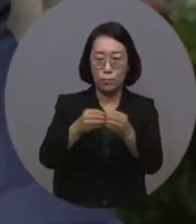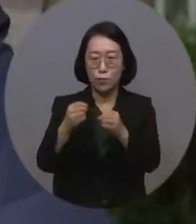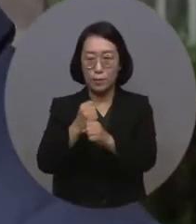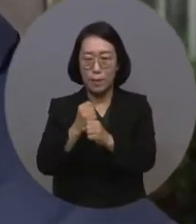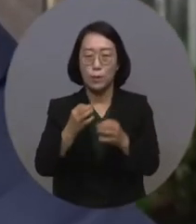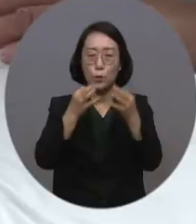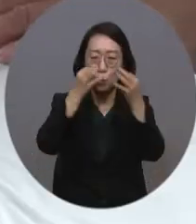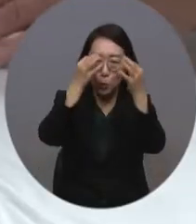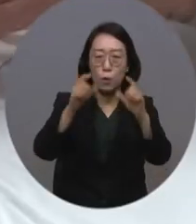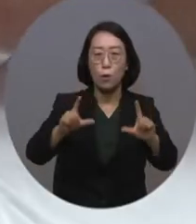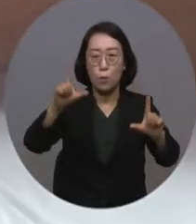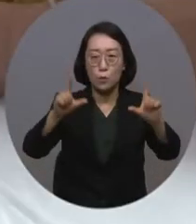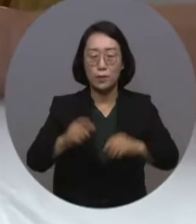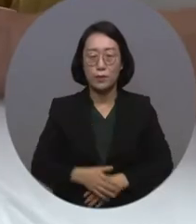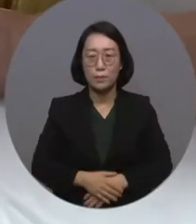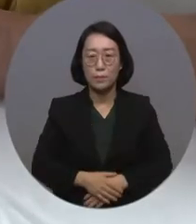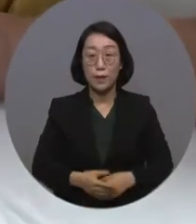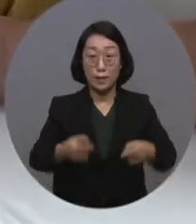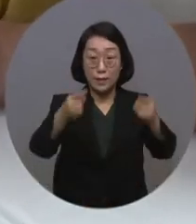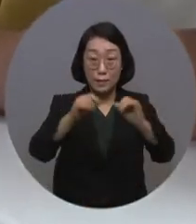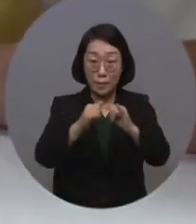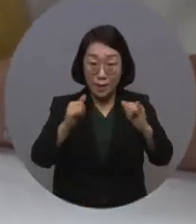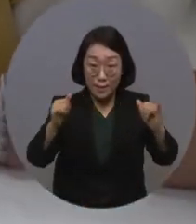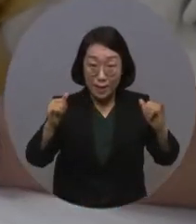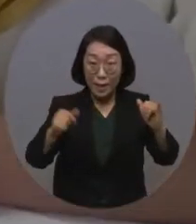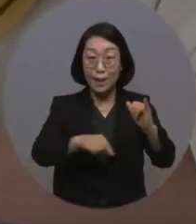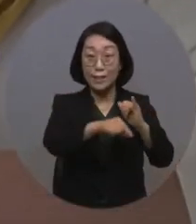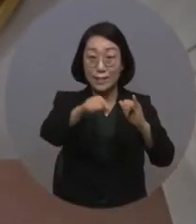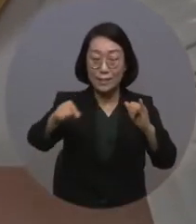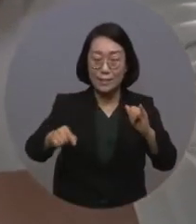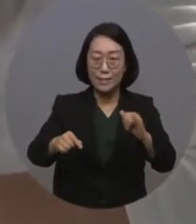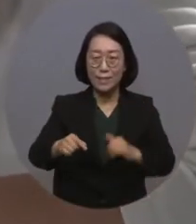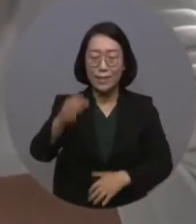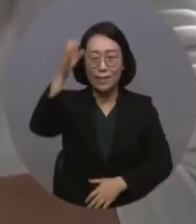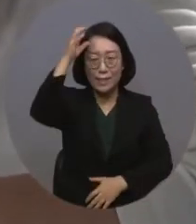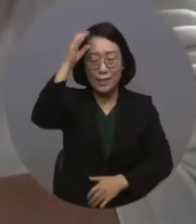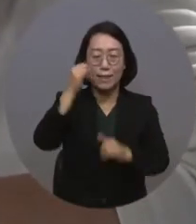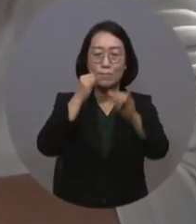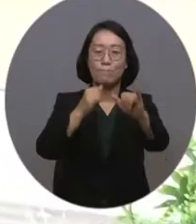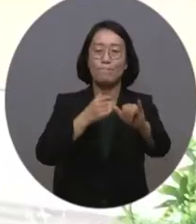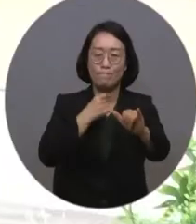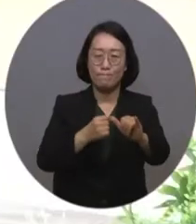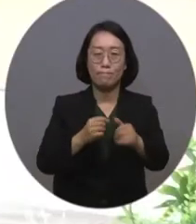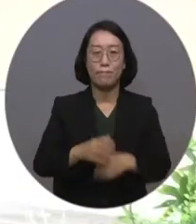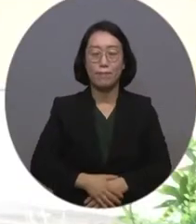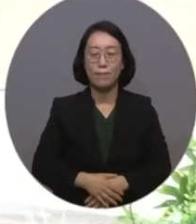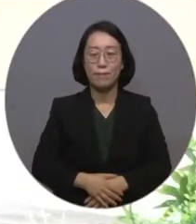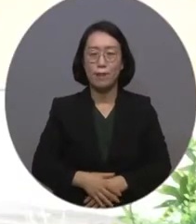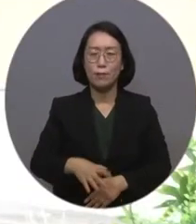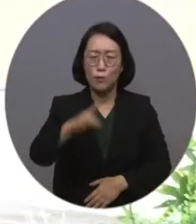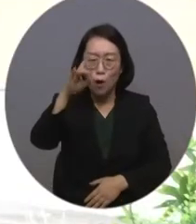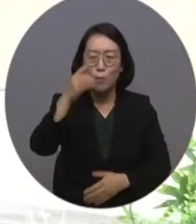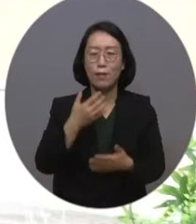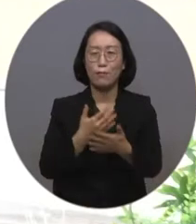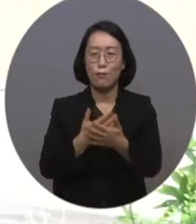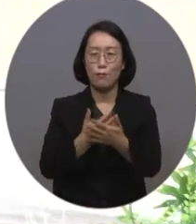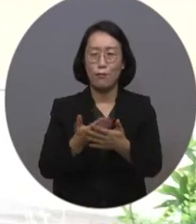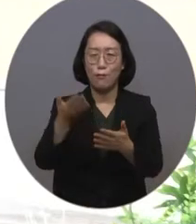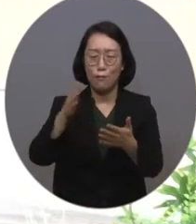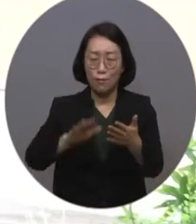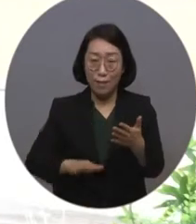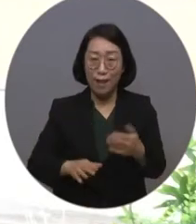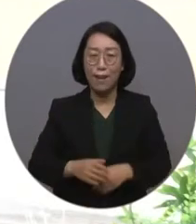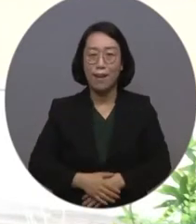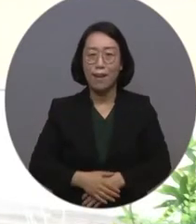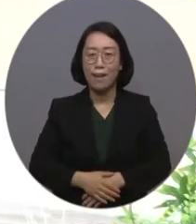들입니다. 경연에 참가한 참가자는 수상에 대한 기대감을 드러냈습니다. 처음이라서 떨리고